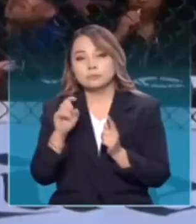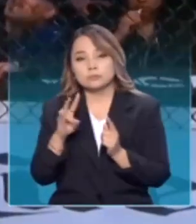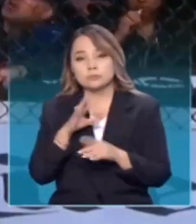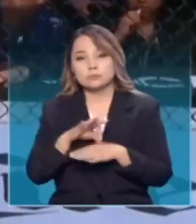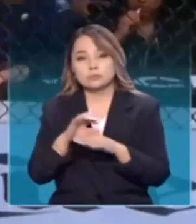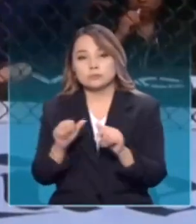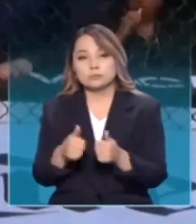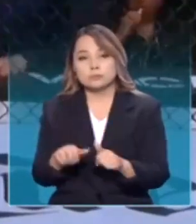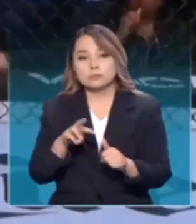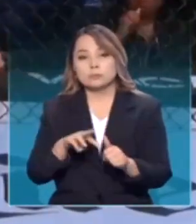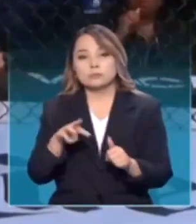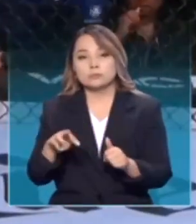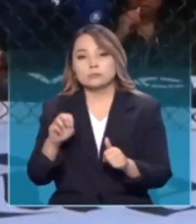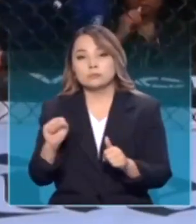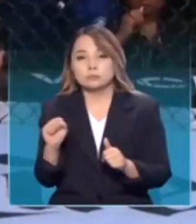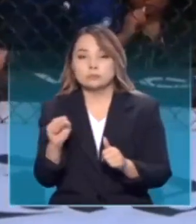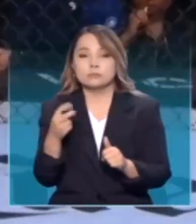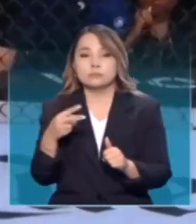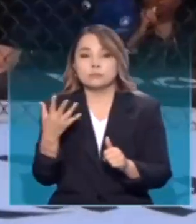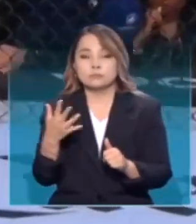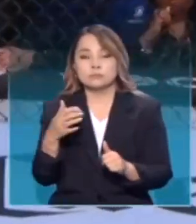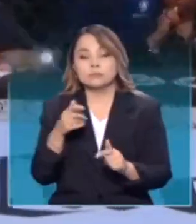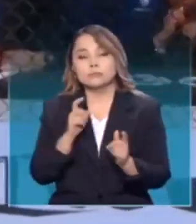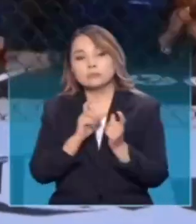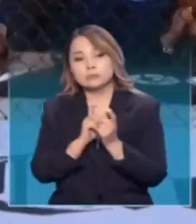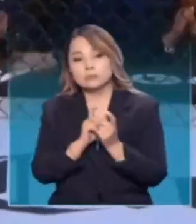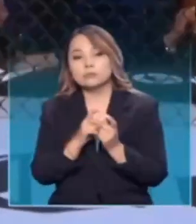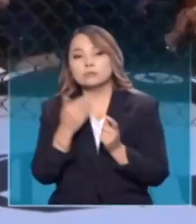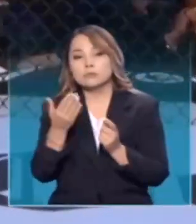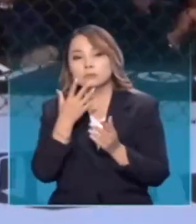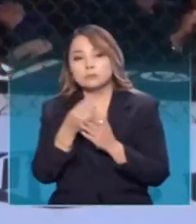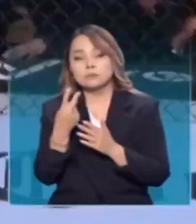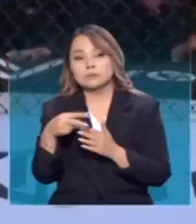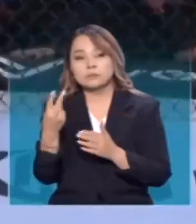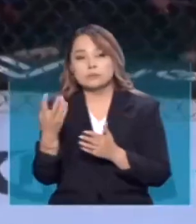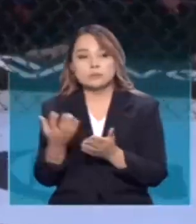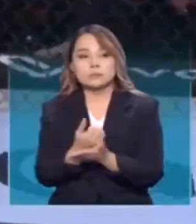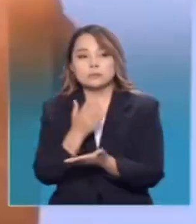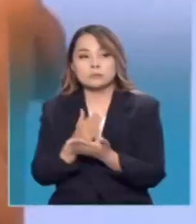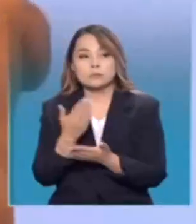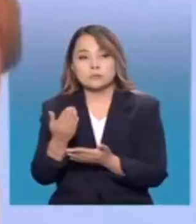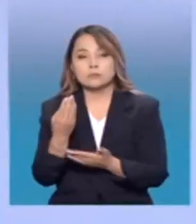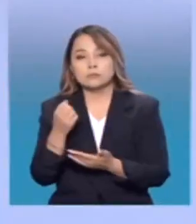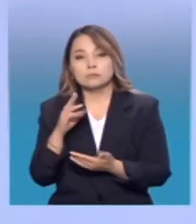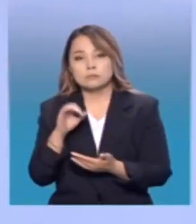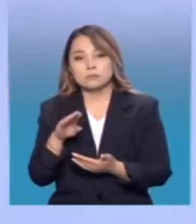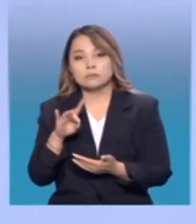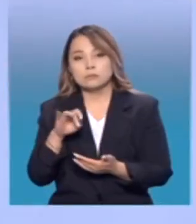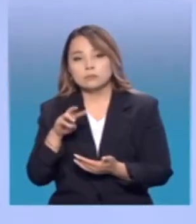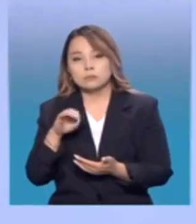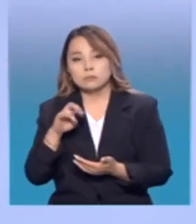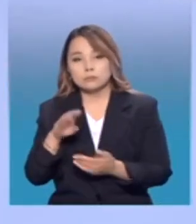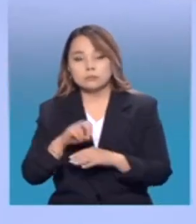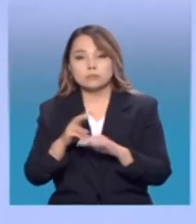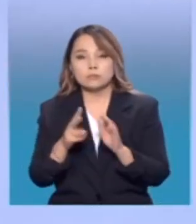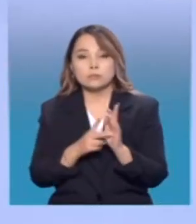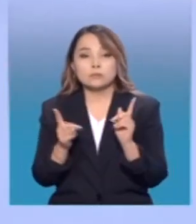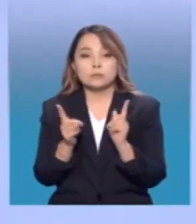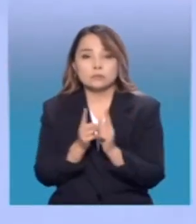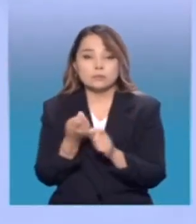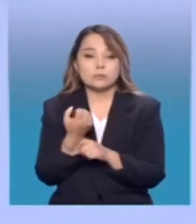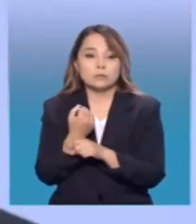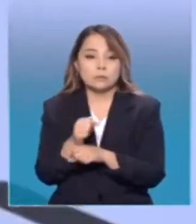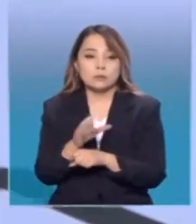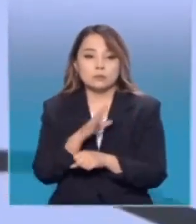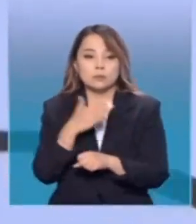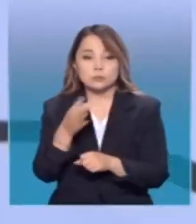Мухаммад MMA-дегі 25 жекпе-жегін өткізіп үлгерген. Оның 22-сінде жеңіске жеткен. Ал Шавкат Рахмонов 17 кездесуінің бәрінде